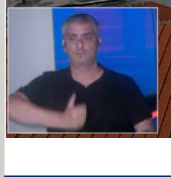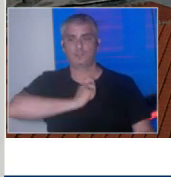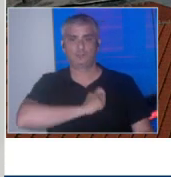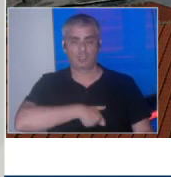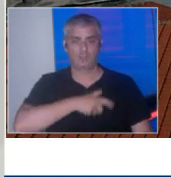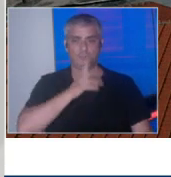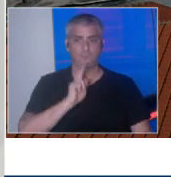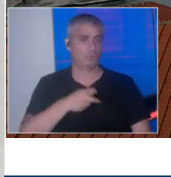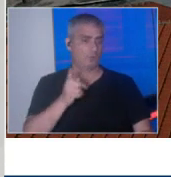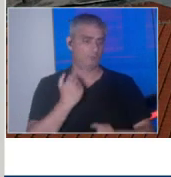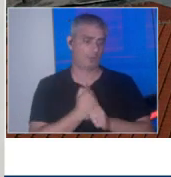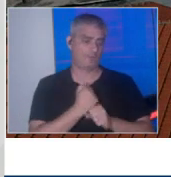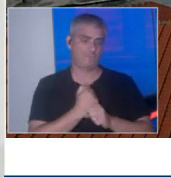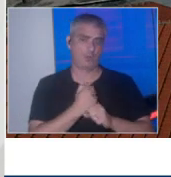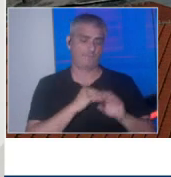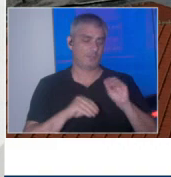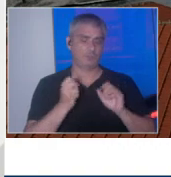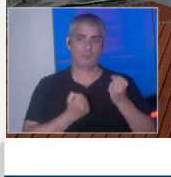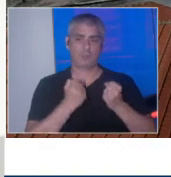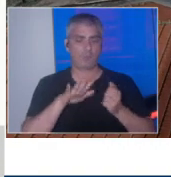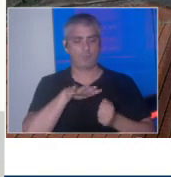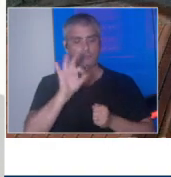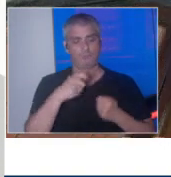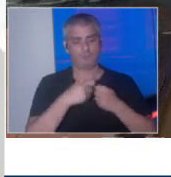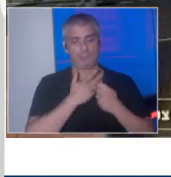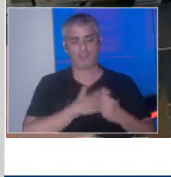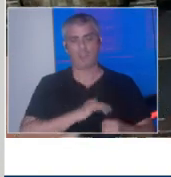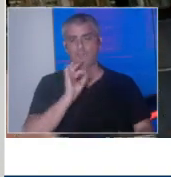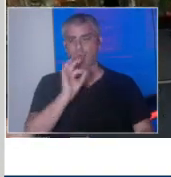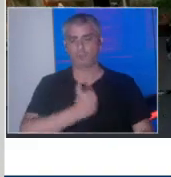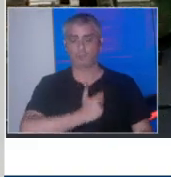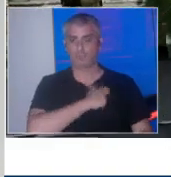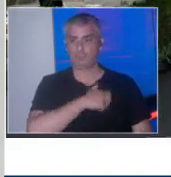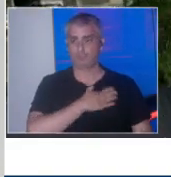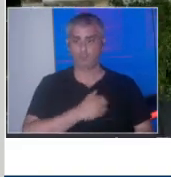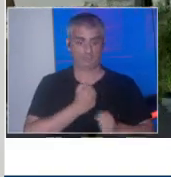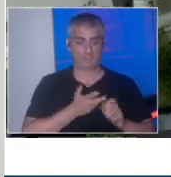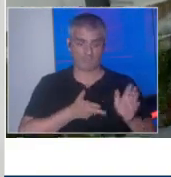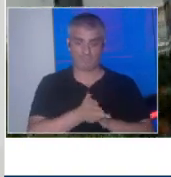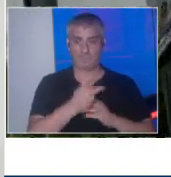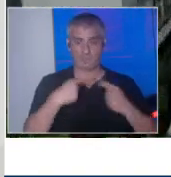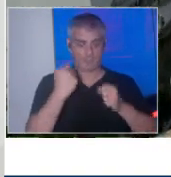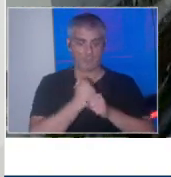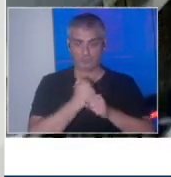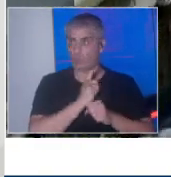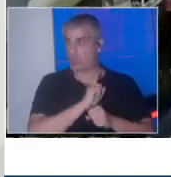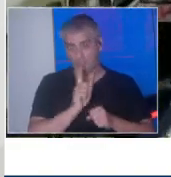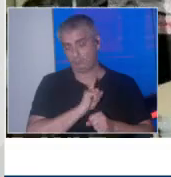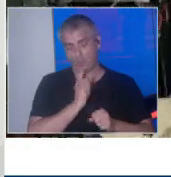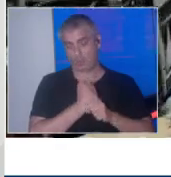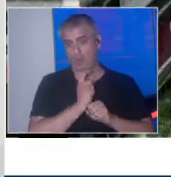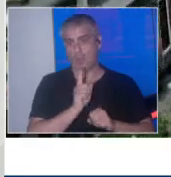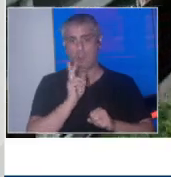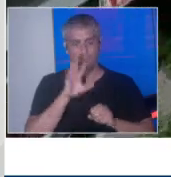יוכלו לפעול ולהפעיל את התחבורה הציבורית בשטחה לפי רצונם. ראשי הערים שירצו שהרכבת הקלה תפעל בהם יפעילו את הראשי הערים שלו, אז